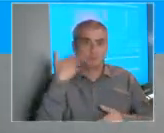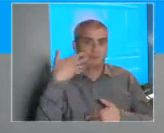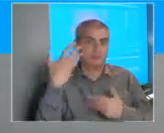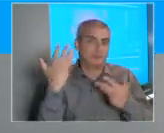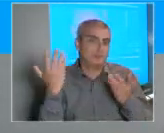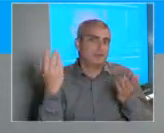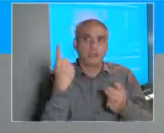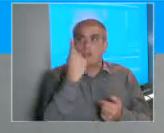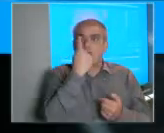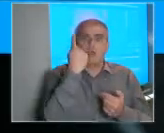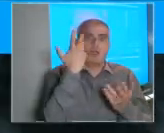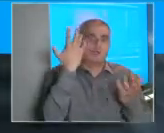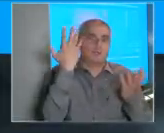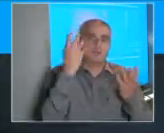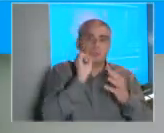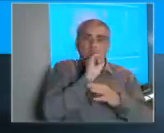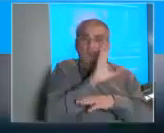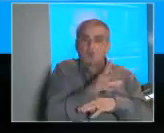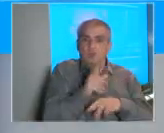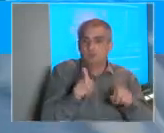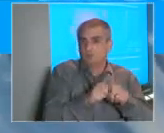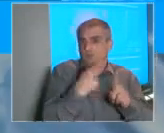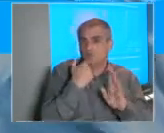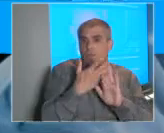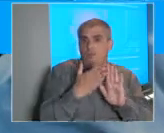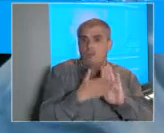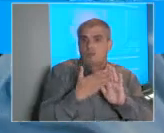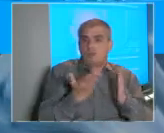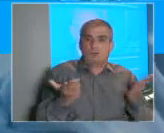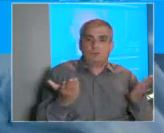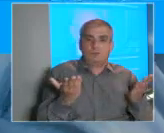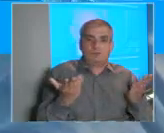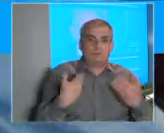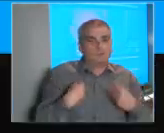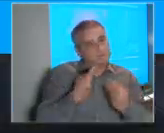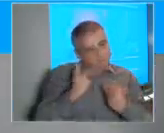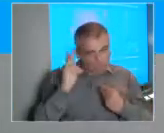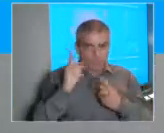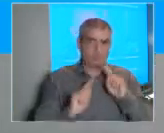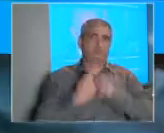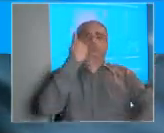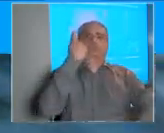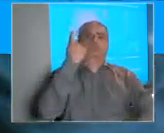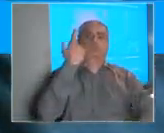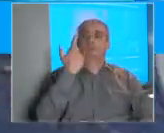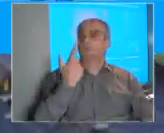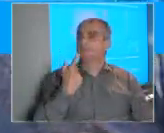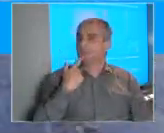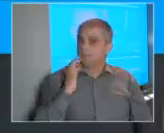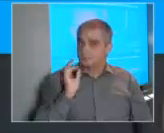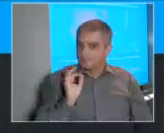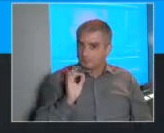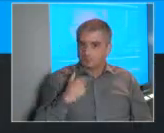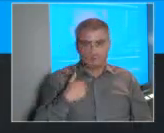להיות אחד מהמשדרים שכמו שאתה אומר, נצא כאן עם דברים עוד יותר יוצאי דופן. האמת היא, עידן,